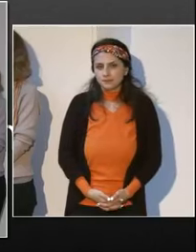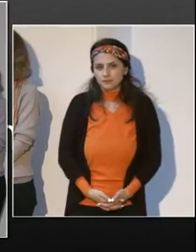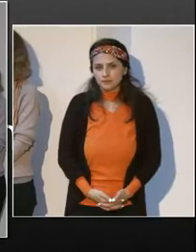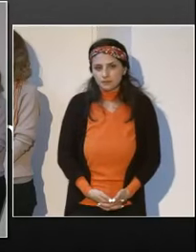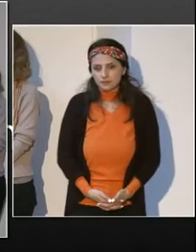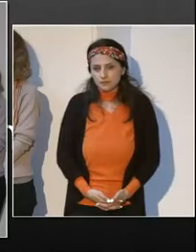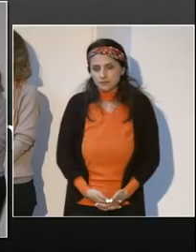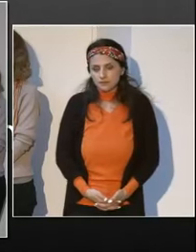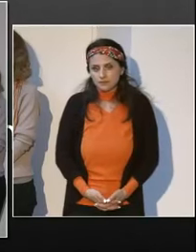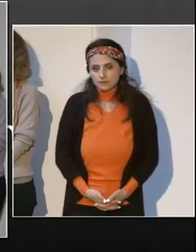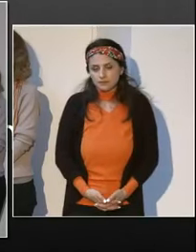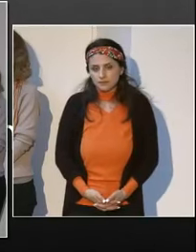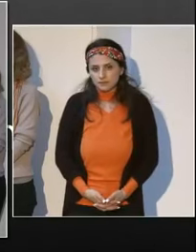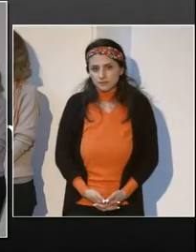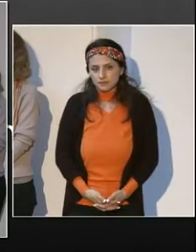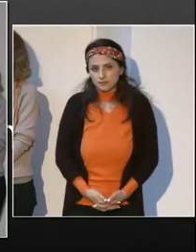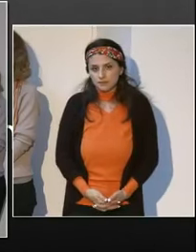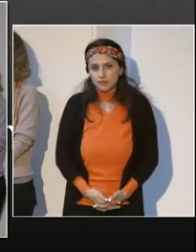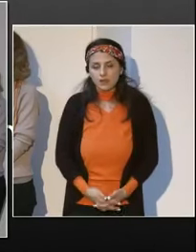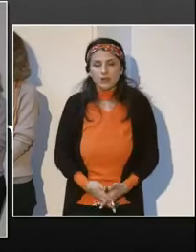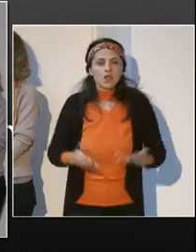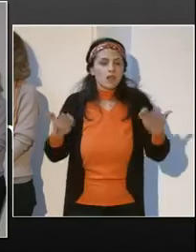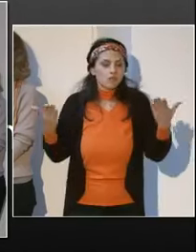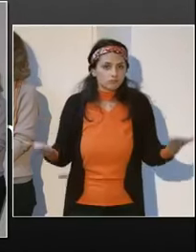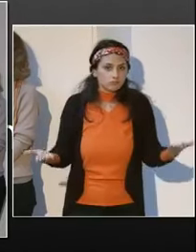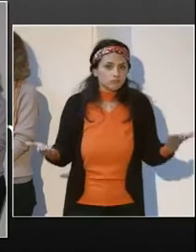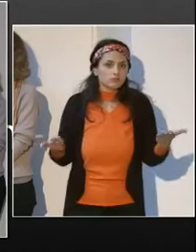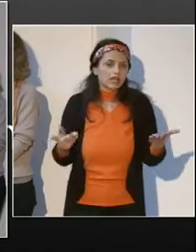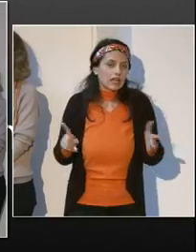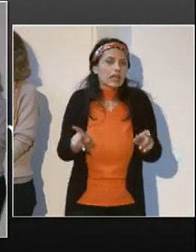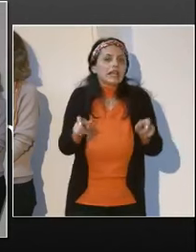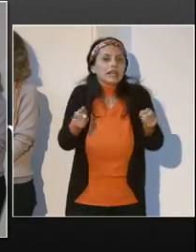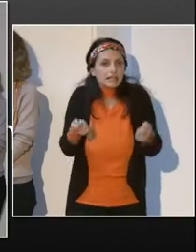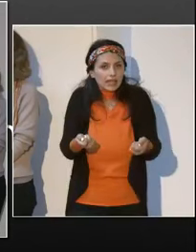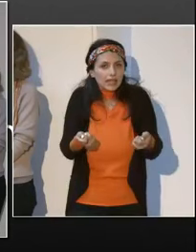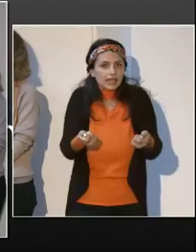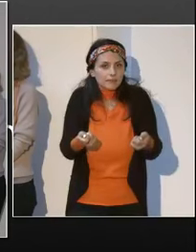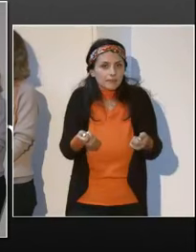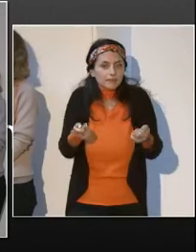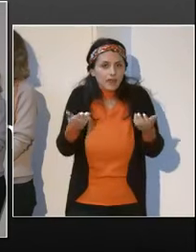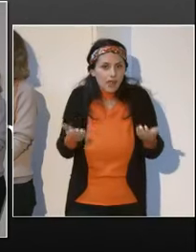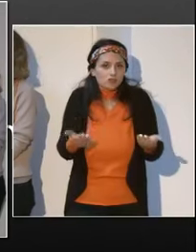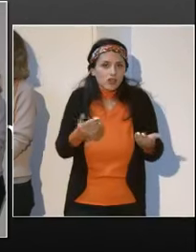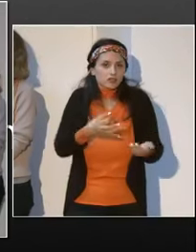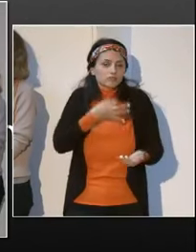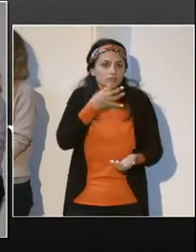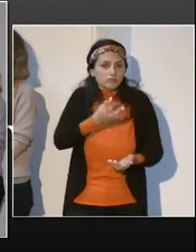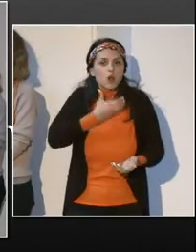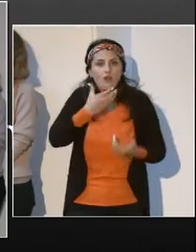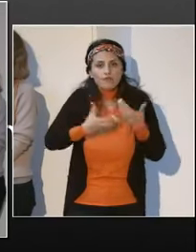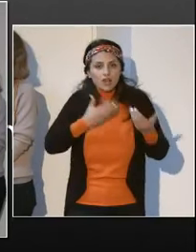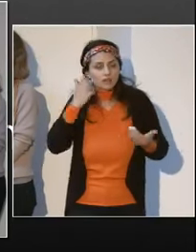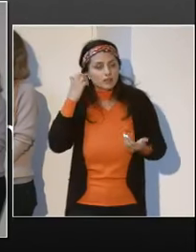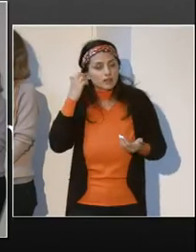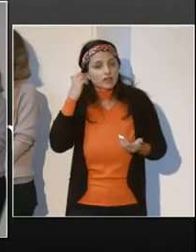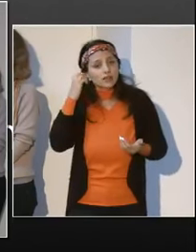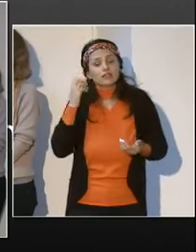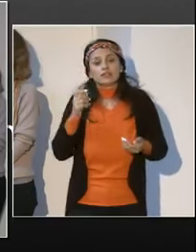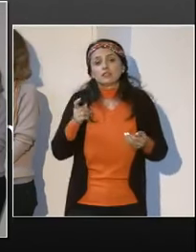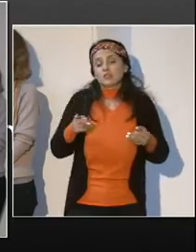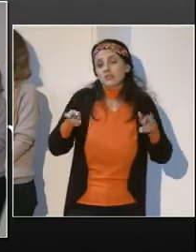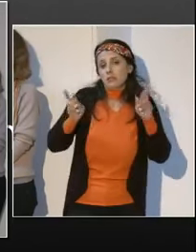amintirea aceasta aceasta dare de seama cu speranta ca a fost vizibil la